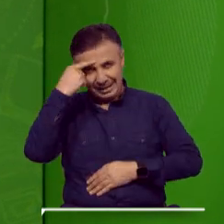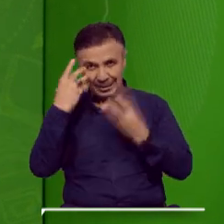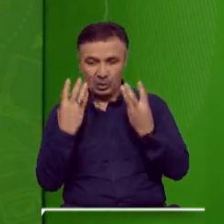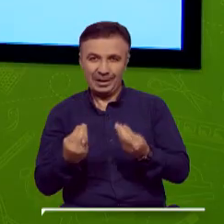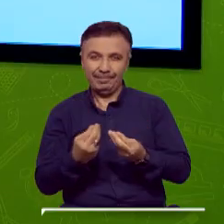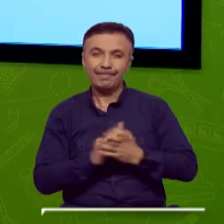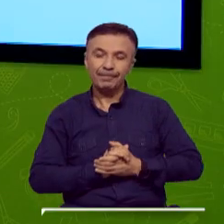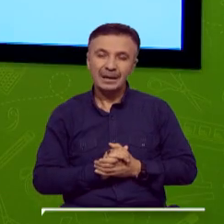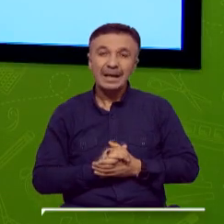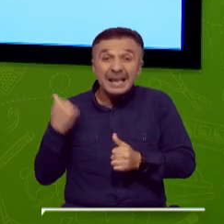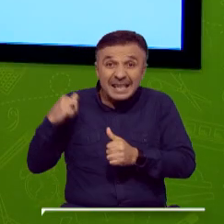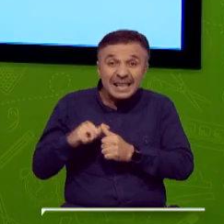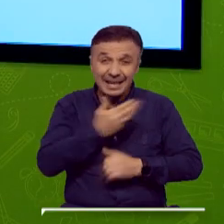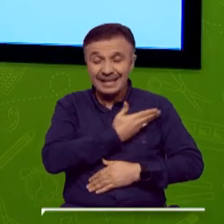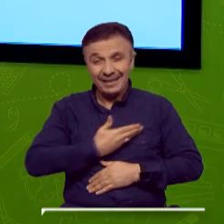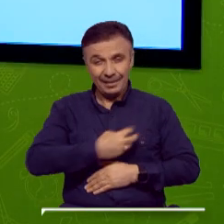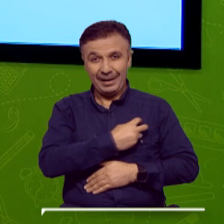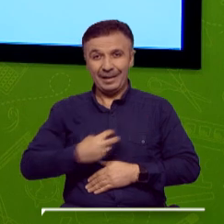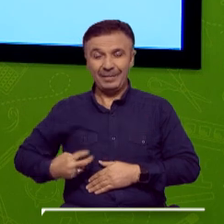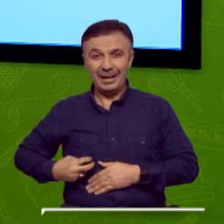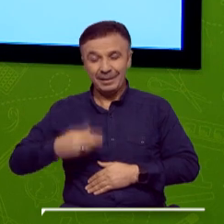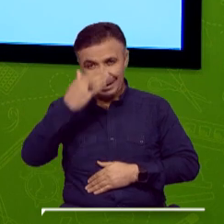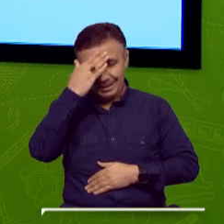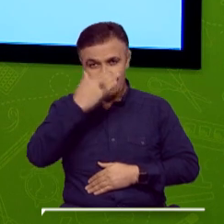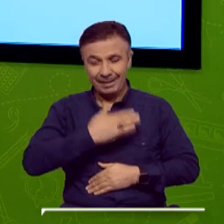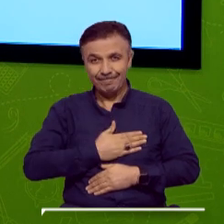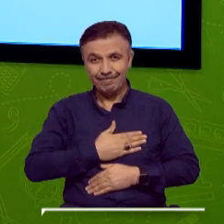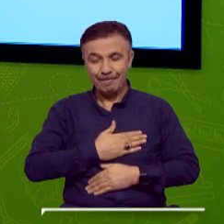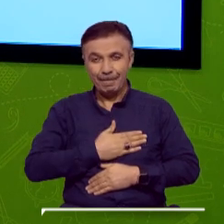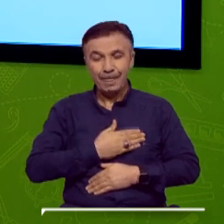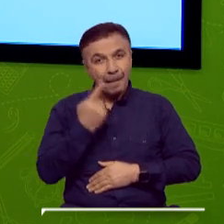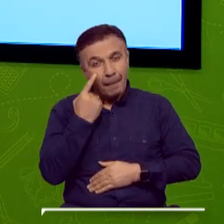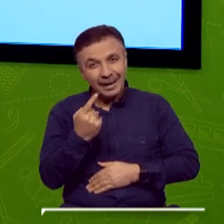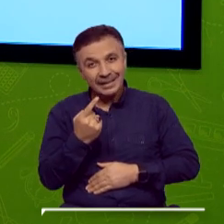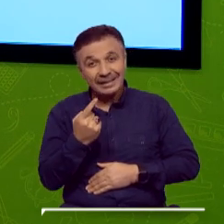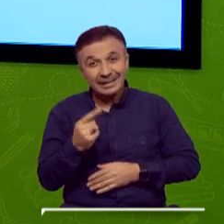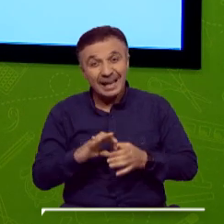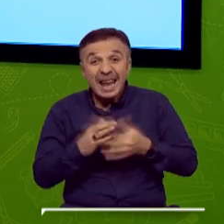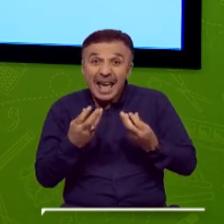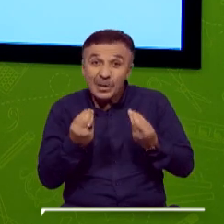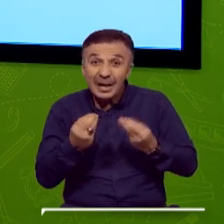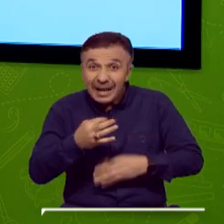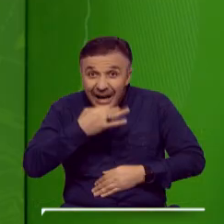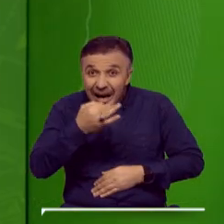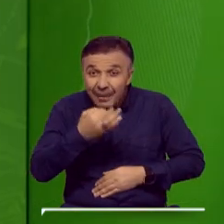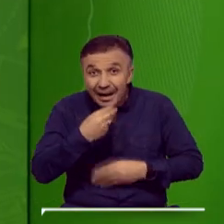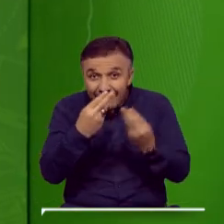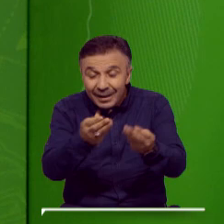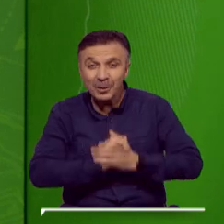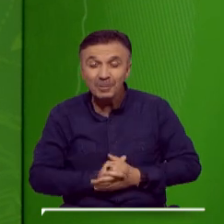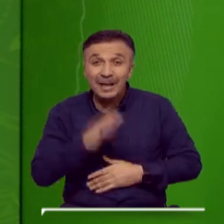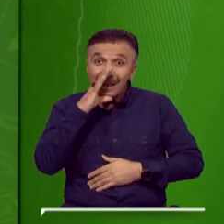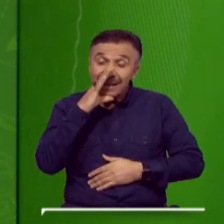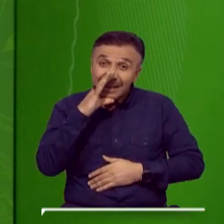Yine sevgili Peygamberimiz sallallahu aleyhi ve sellem bakınız ne güzel haber veriyor bizlere.